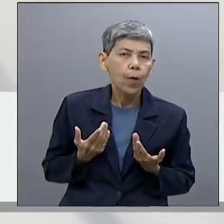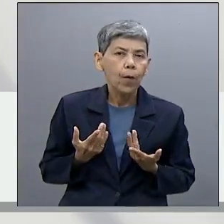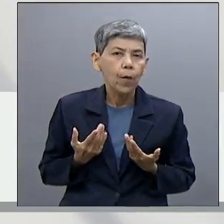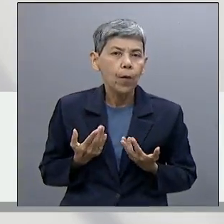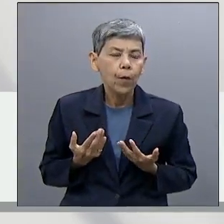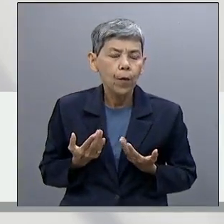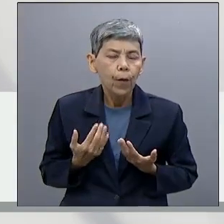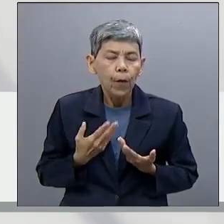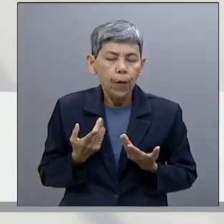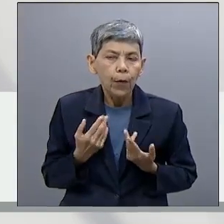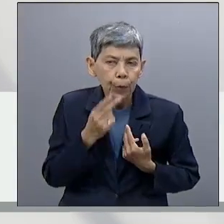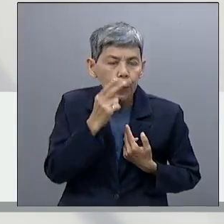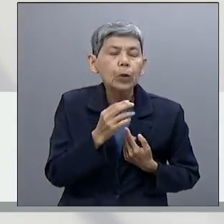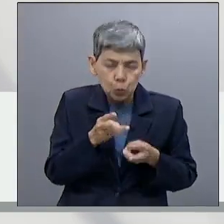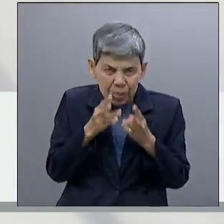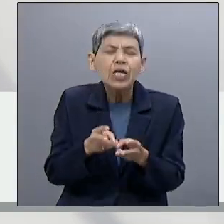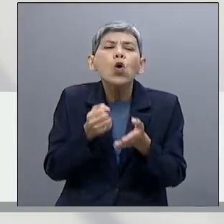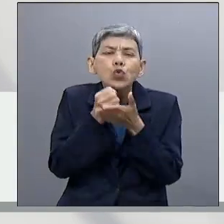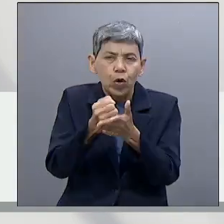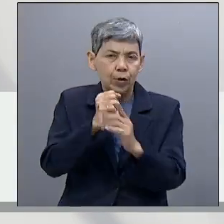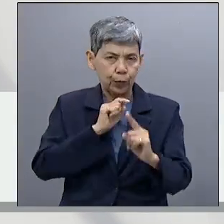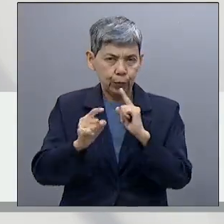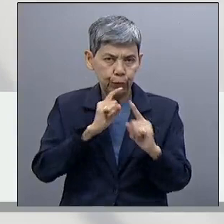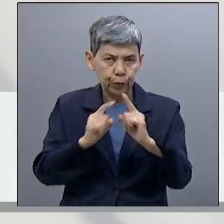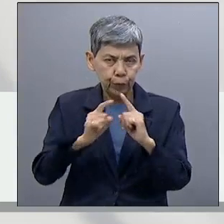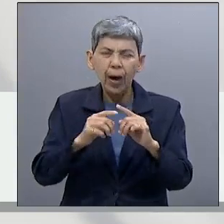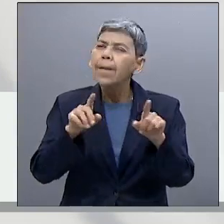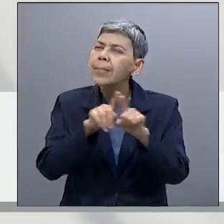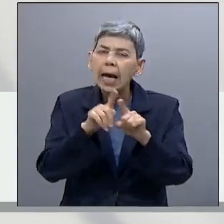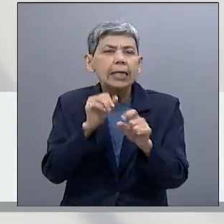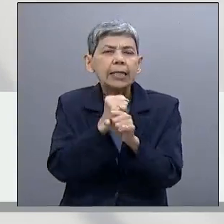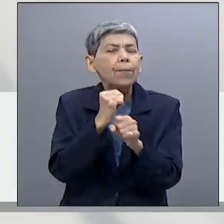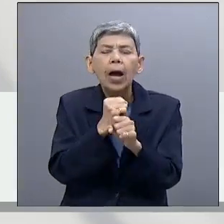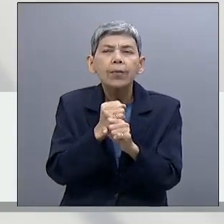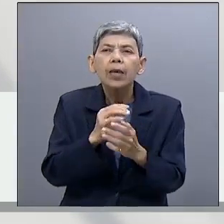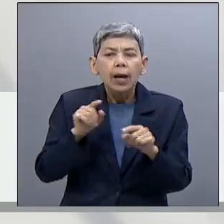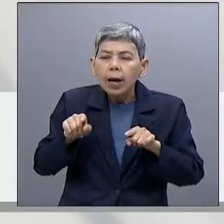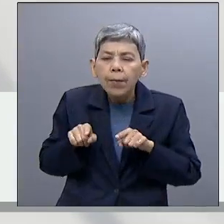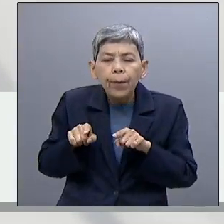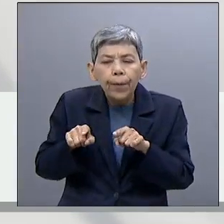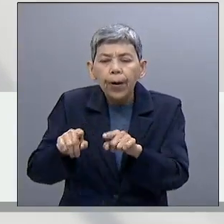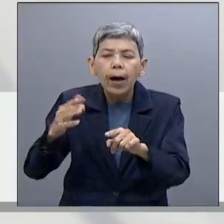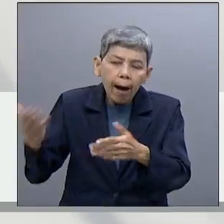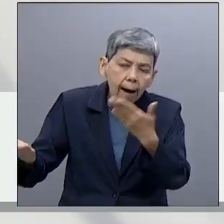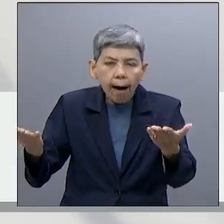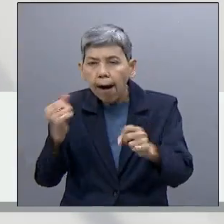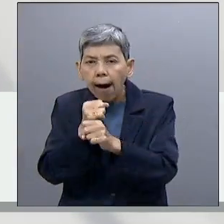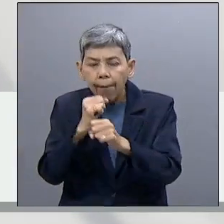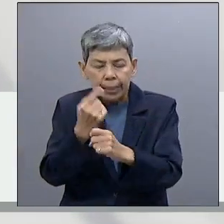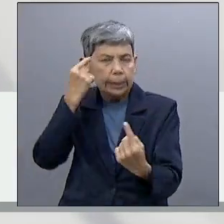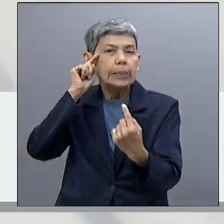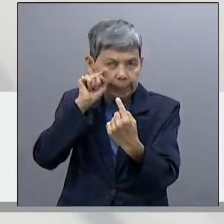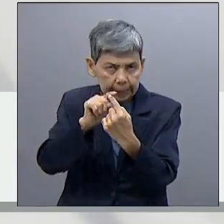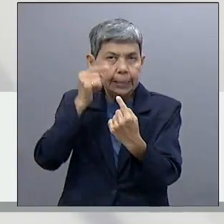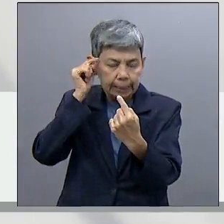เราก็เห็นว่าเออนี่คือช่องทางหนึ่งที่ใช่ไหมฮะ เหมือนเป็นลักษณะในการทำงานคู่ขนานกันไปแต่ว่าเป้าหมายใหญ่เป้าประส